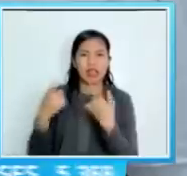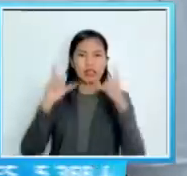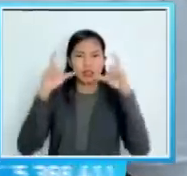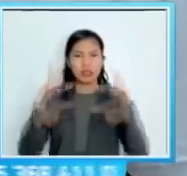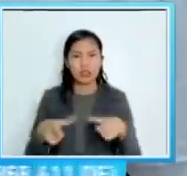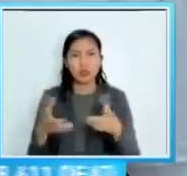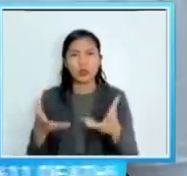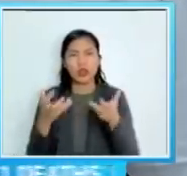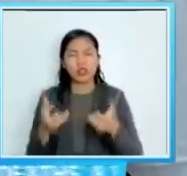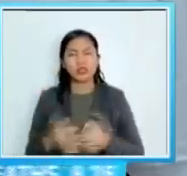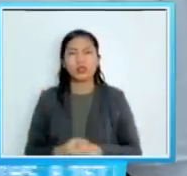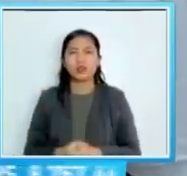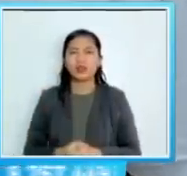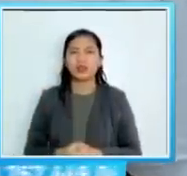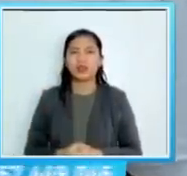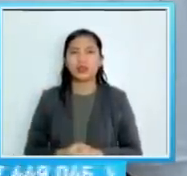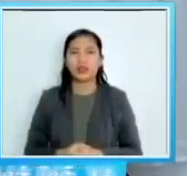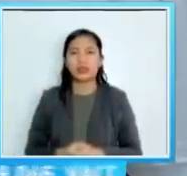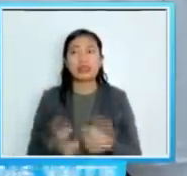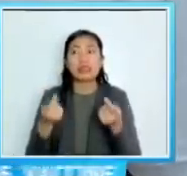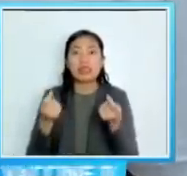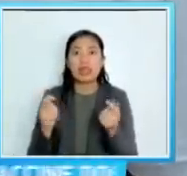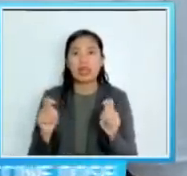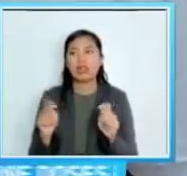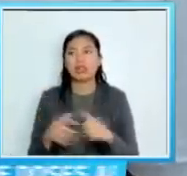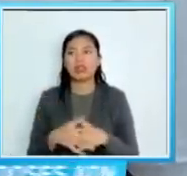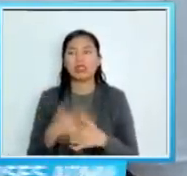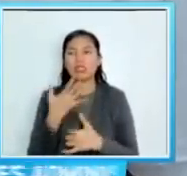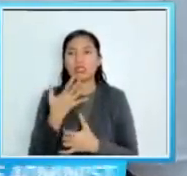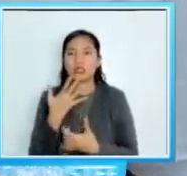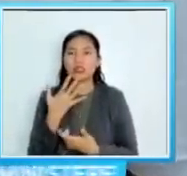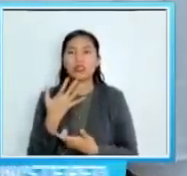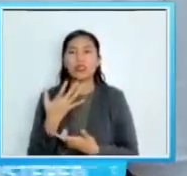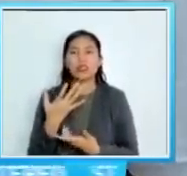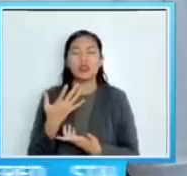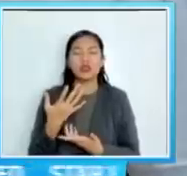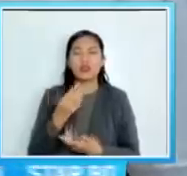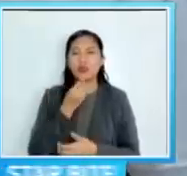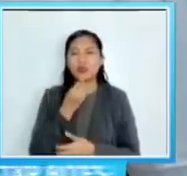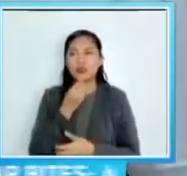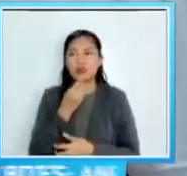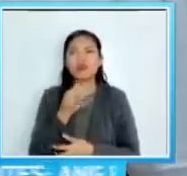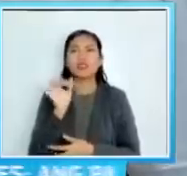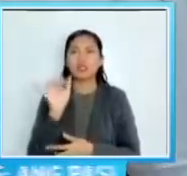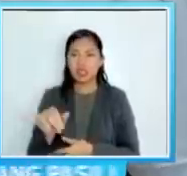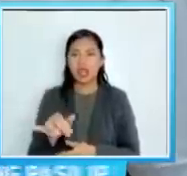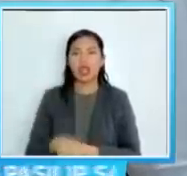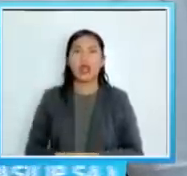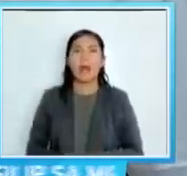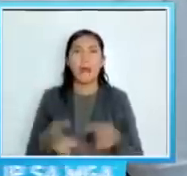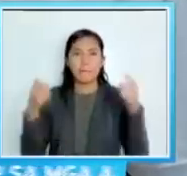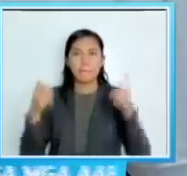nilang masubukan yung gusto nila dati, yun. Kaya ngayon, maraming mga